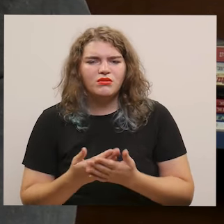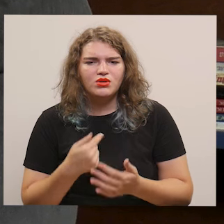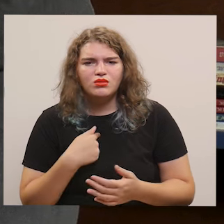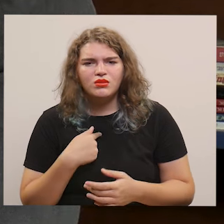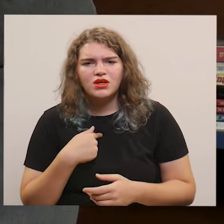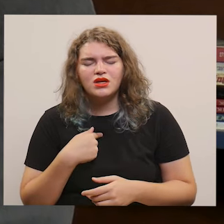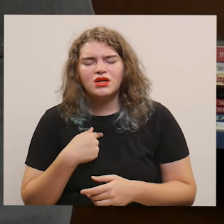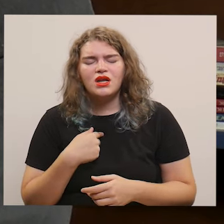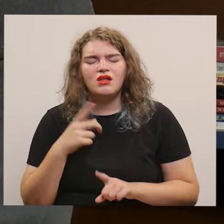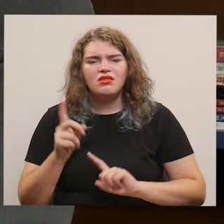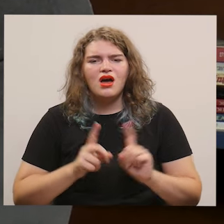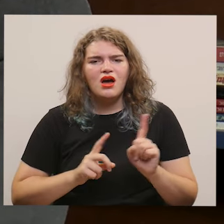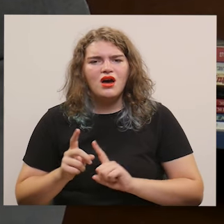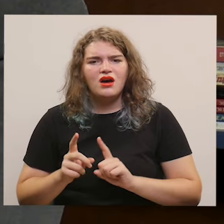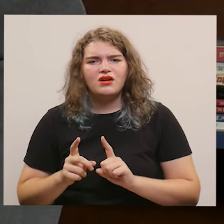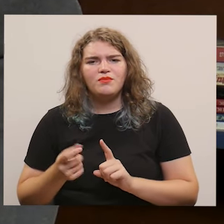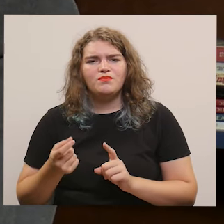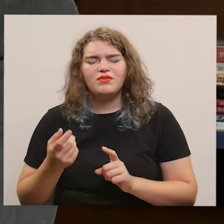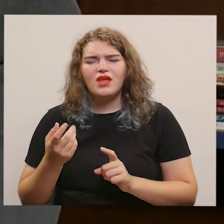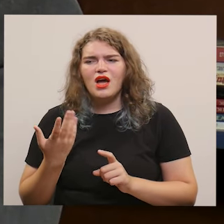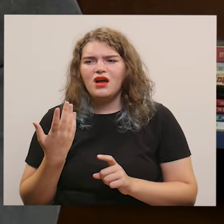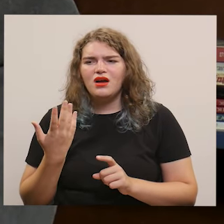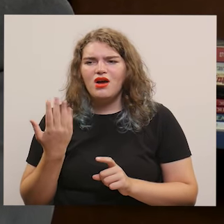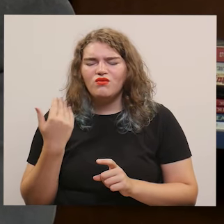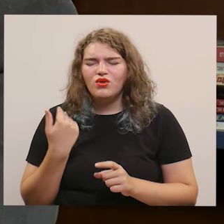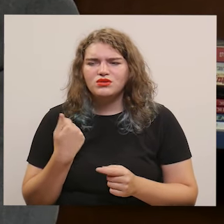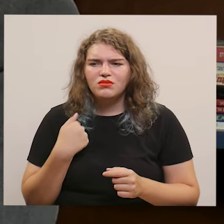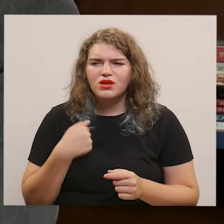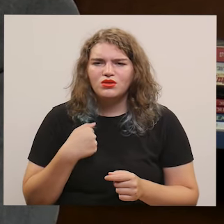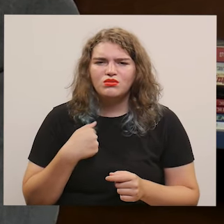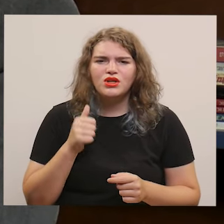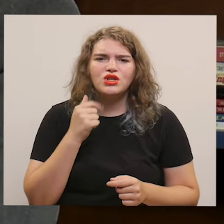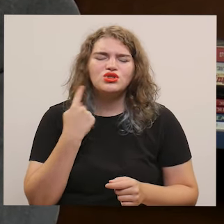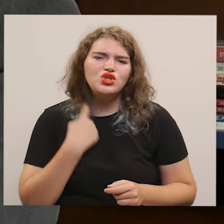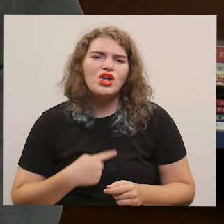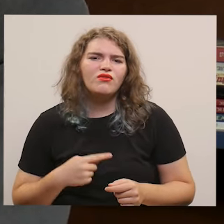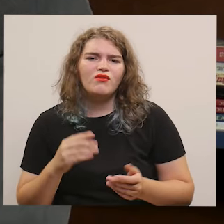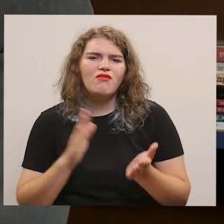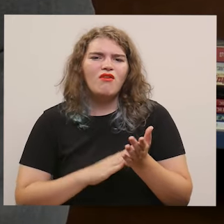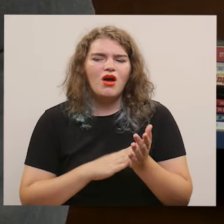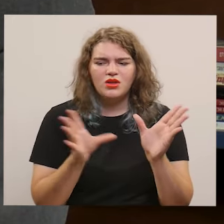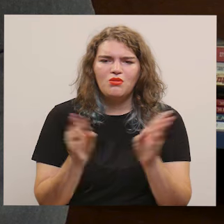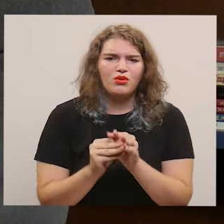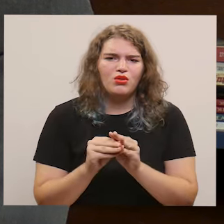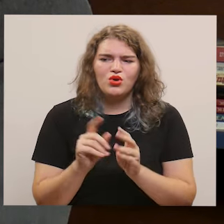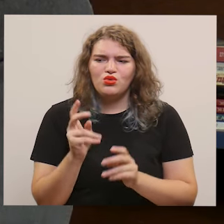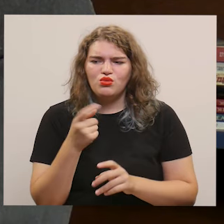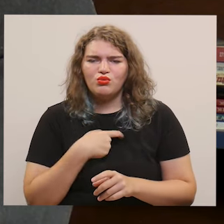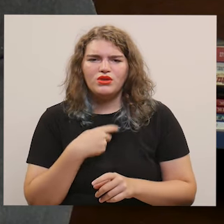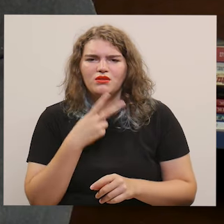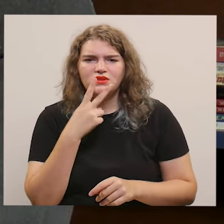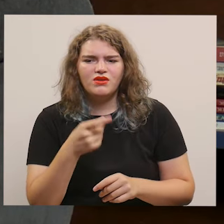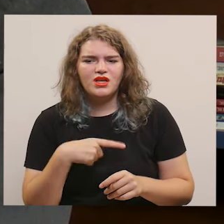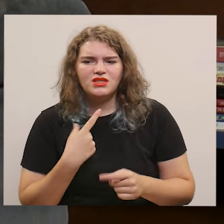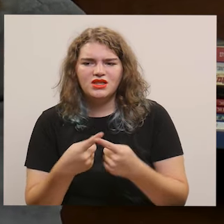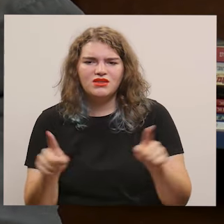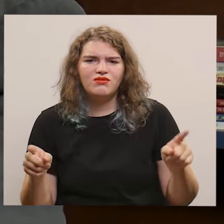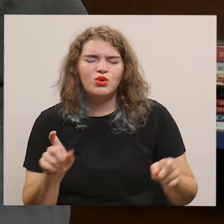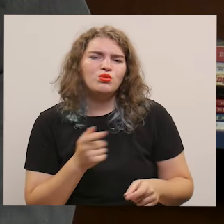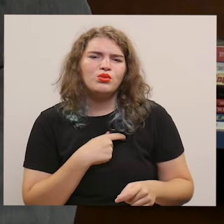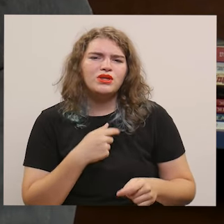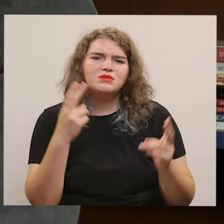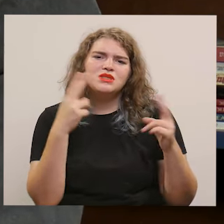asta, dar era atât de lipită la mine jertfa cu fapta, eu nu puteam să văd că e distinct, nu puteam